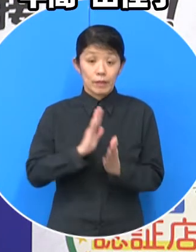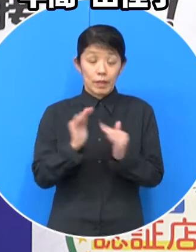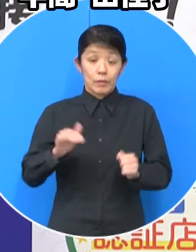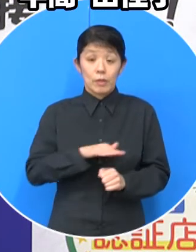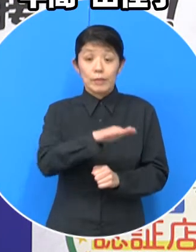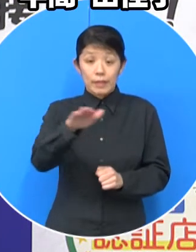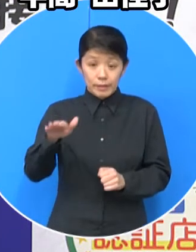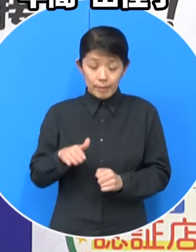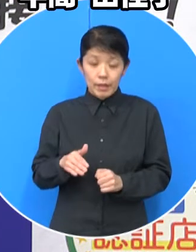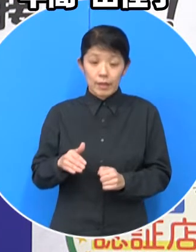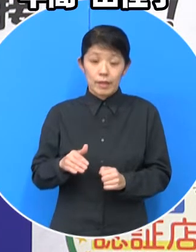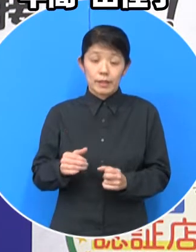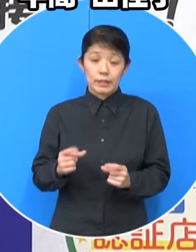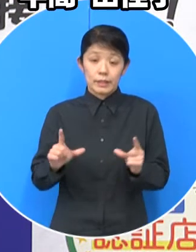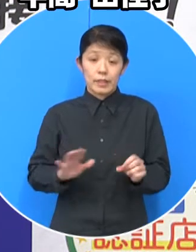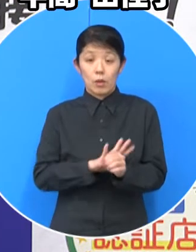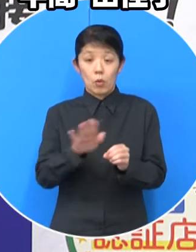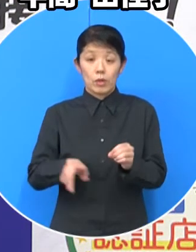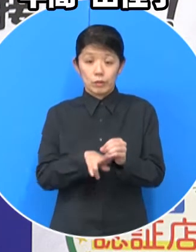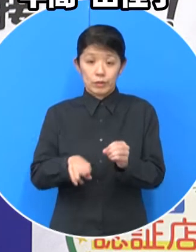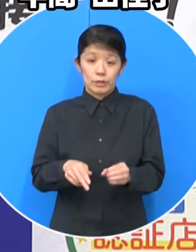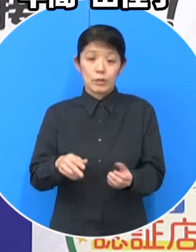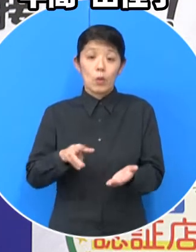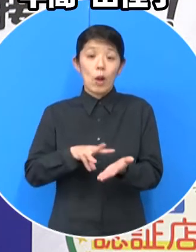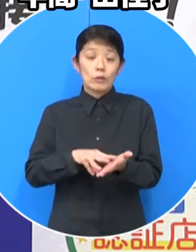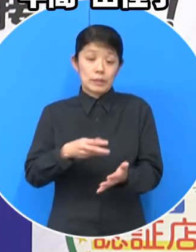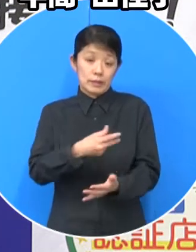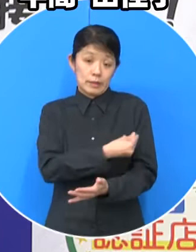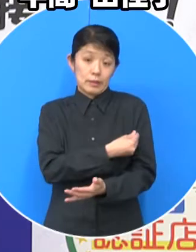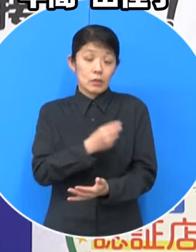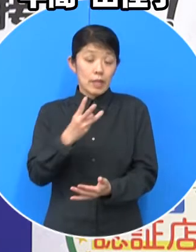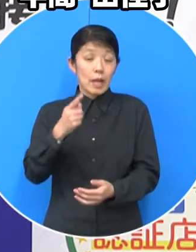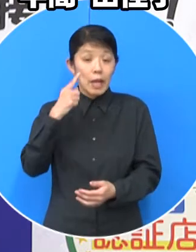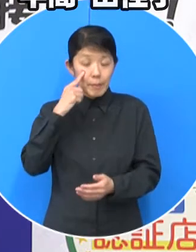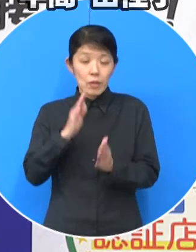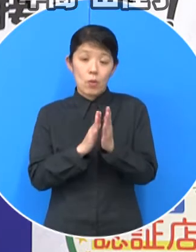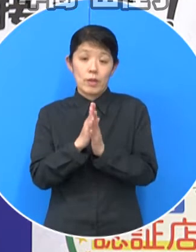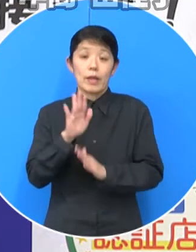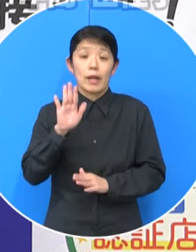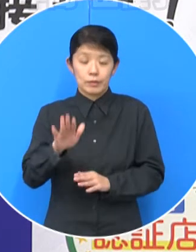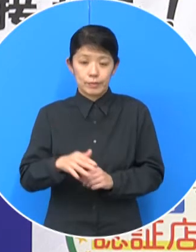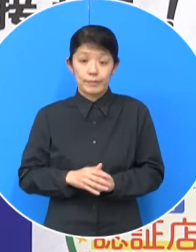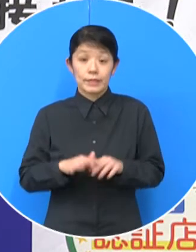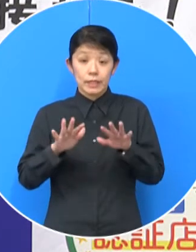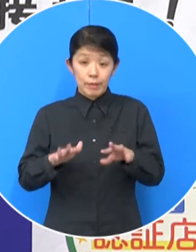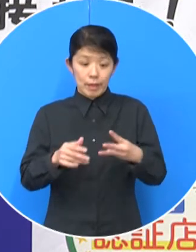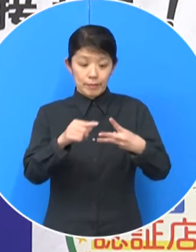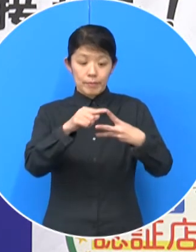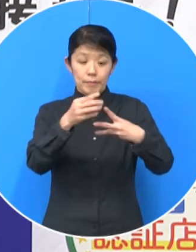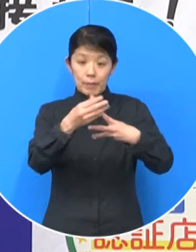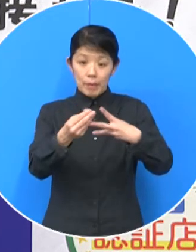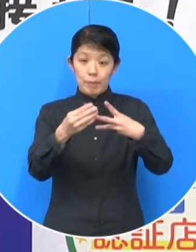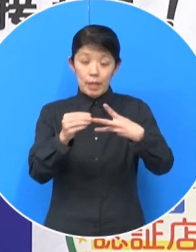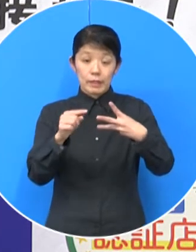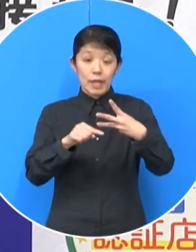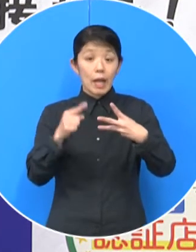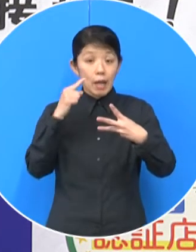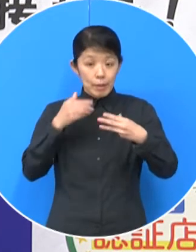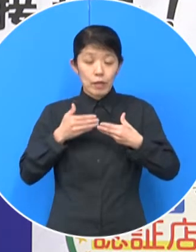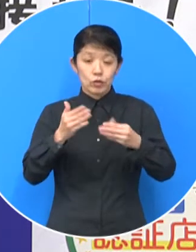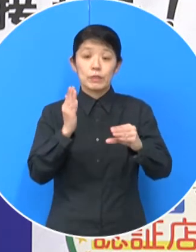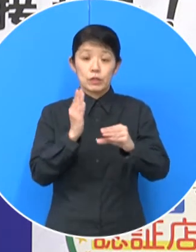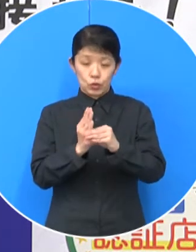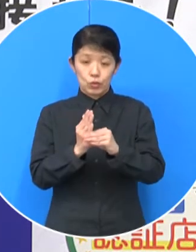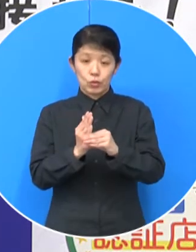県民の皆様へ新型コロナワクチンの3回目接種についてのお願いです。現在3回目接種が進